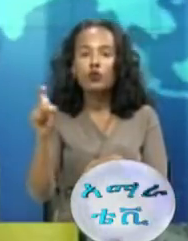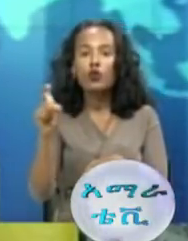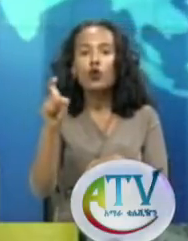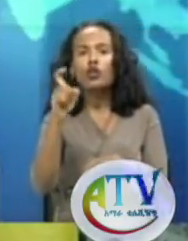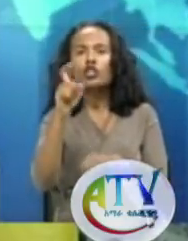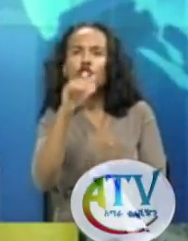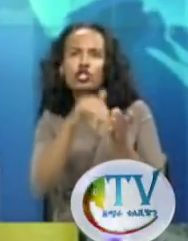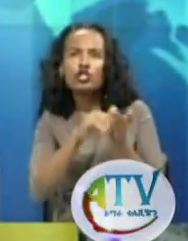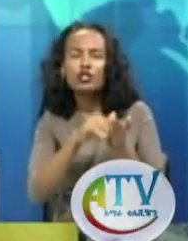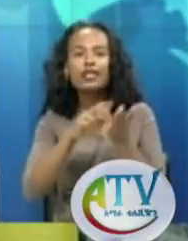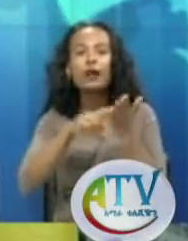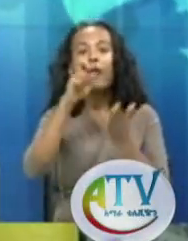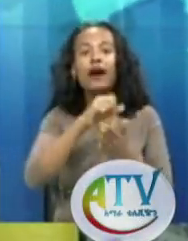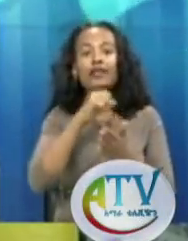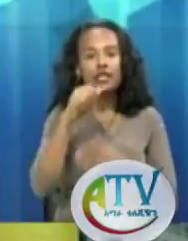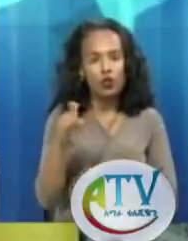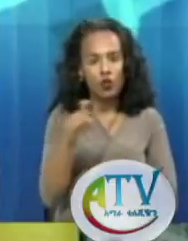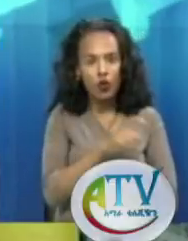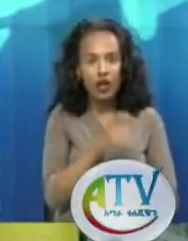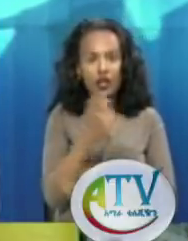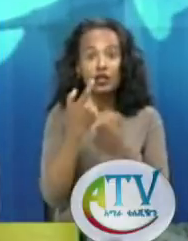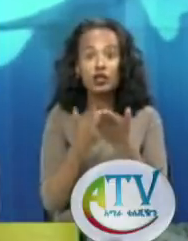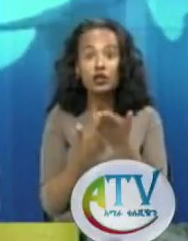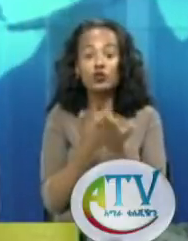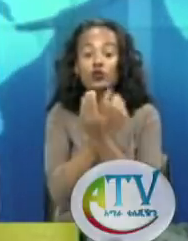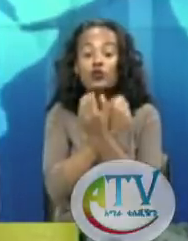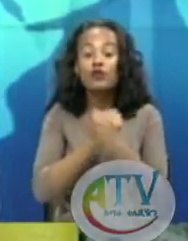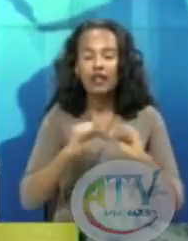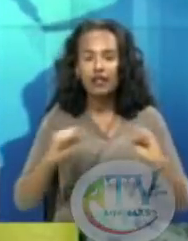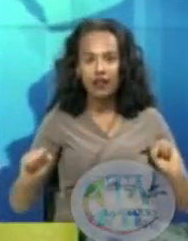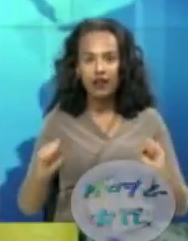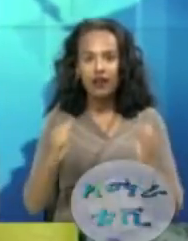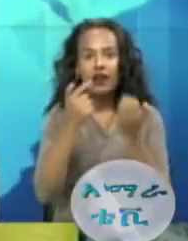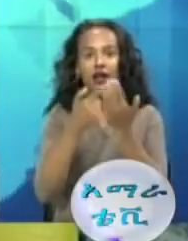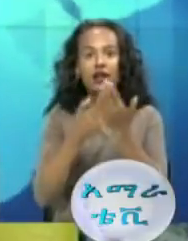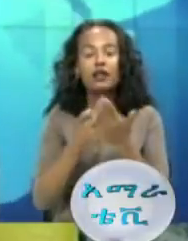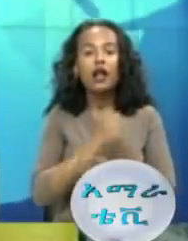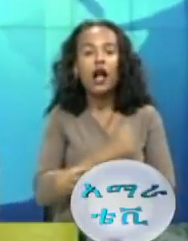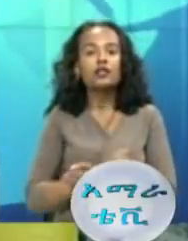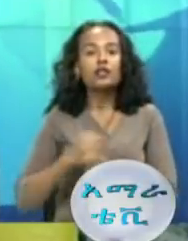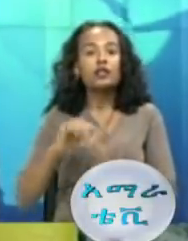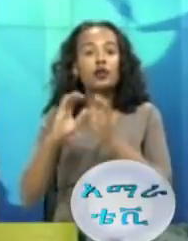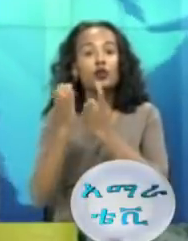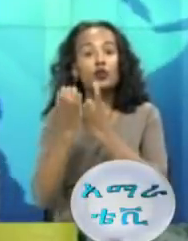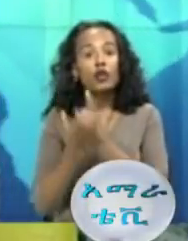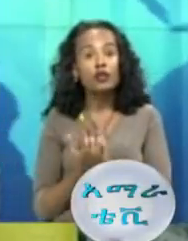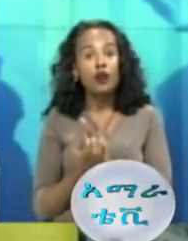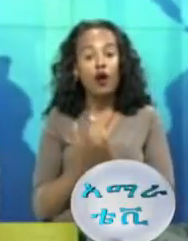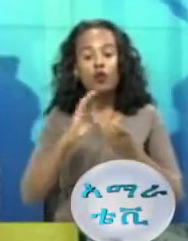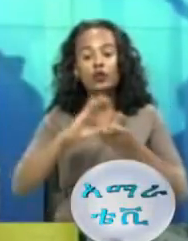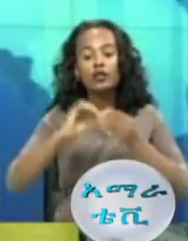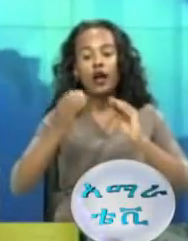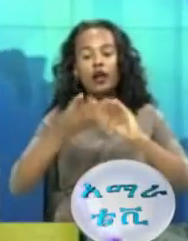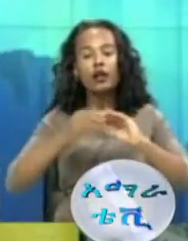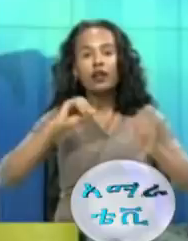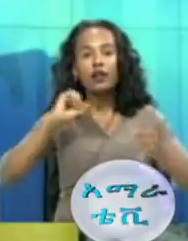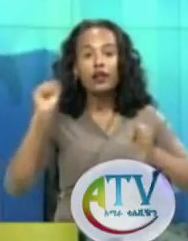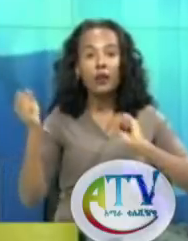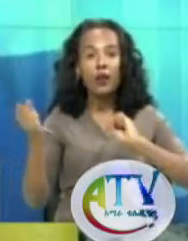ከ100 ሺህ የማይዘል ሆኗል። እነርሱን ፈተን ይህንን አሳዛኝ ሁኔታ ወደ ታሪክነት